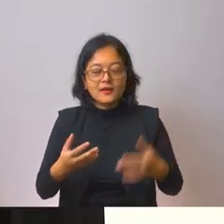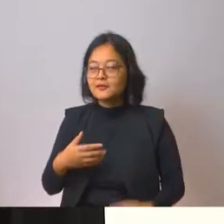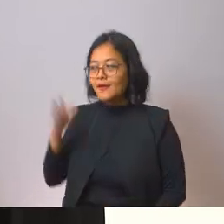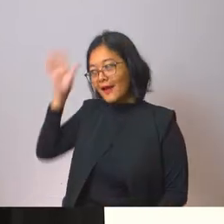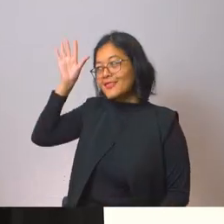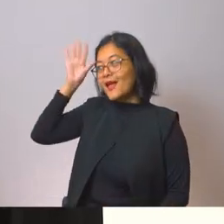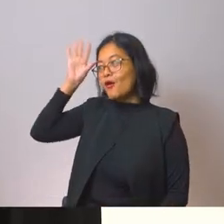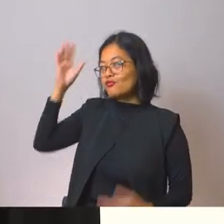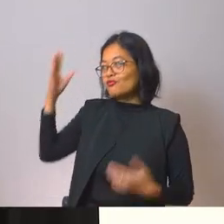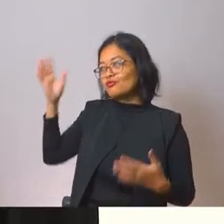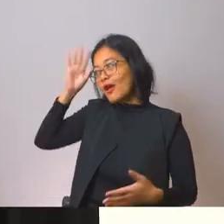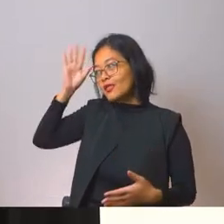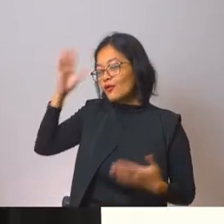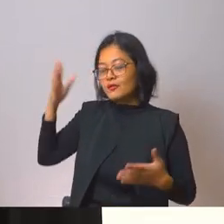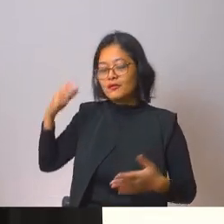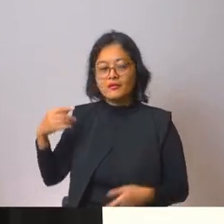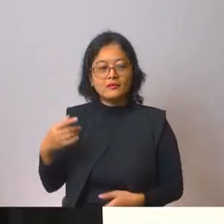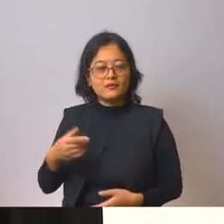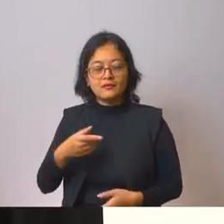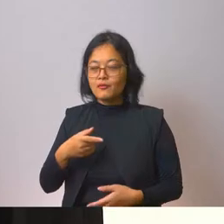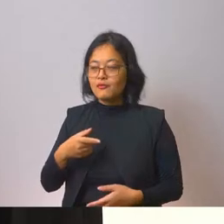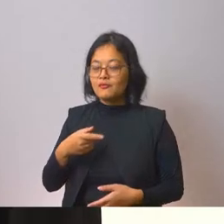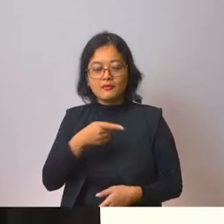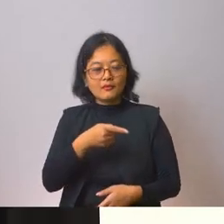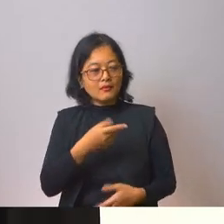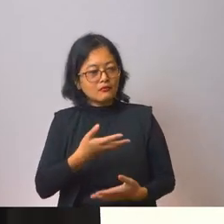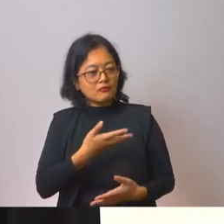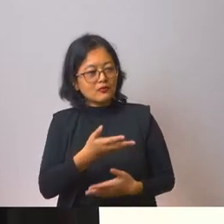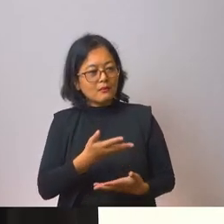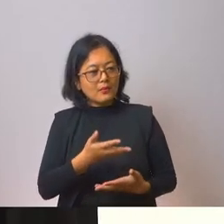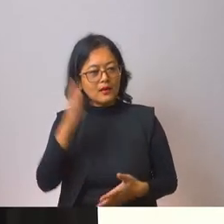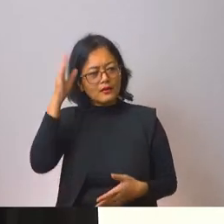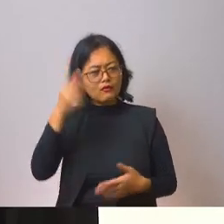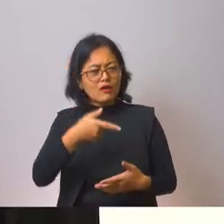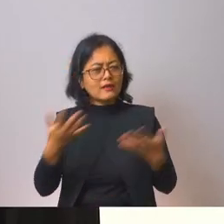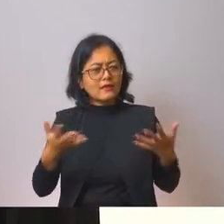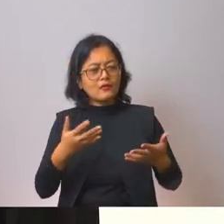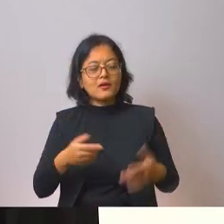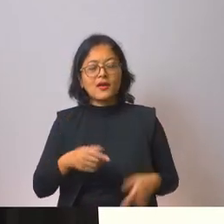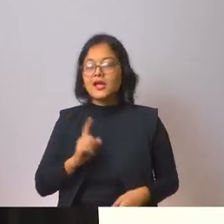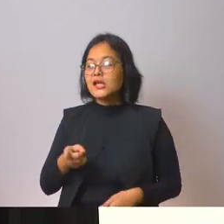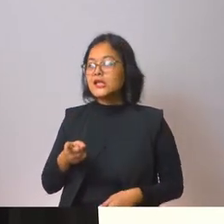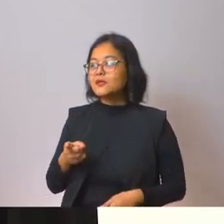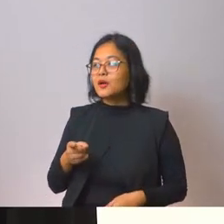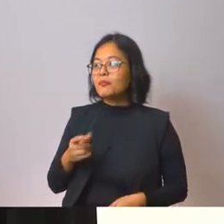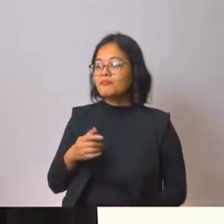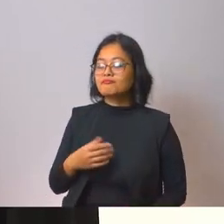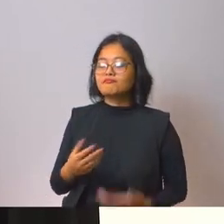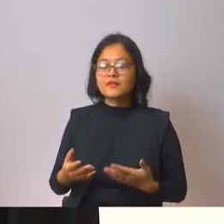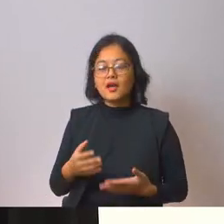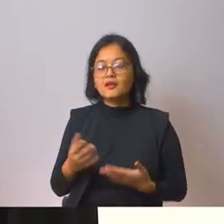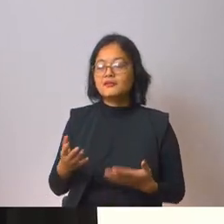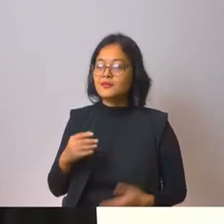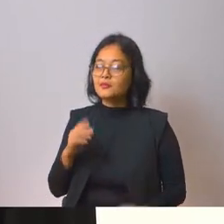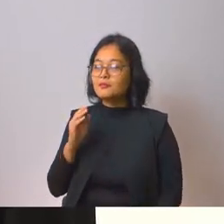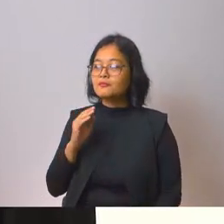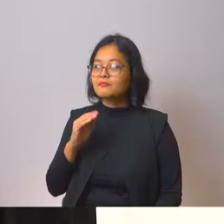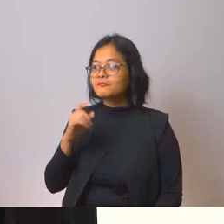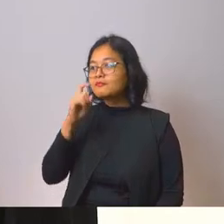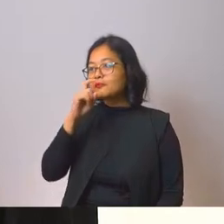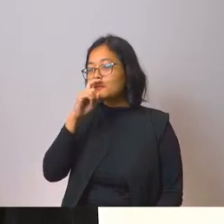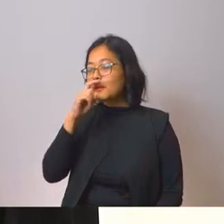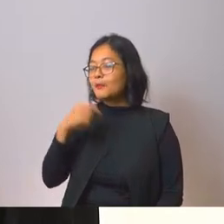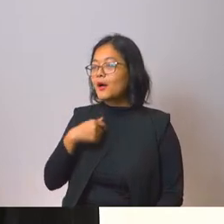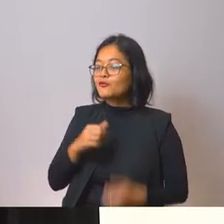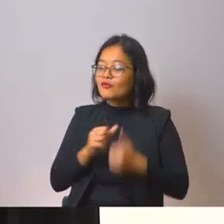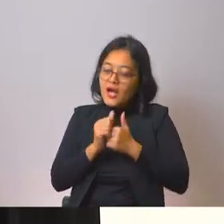Mama udah tidur. Oh berarti yang membuat anak yang ngantuk karena orang tuanya mengajak sampai 3:30 nonton